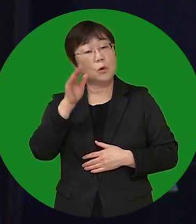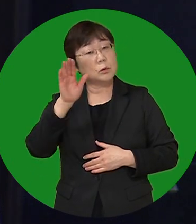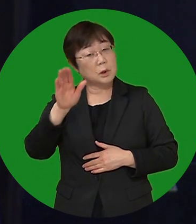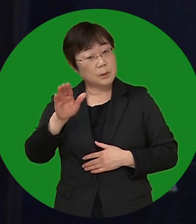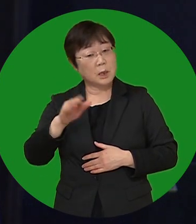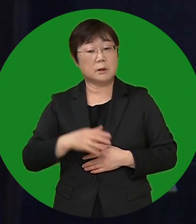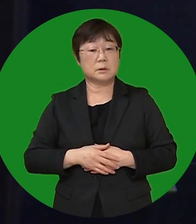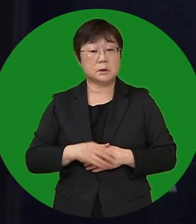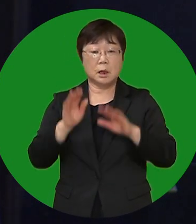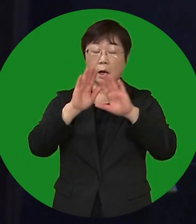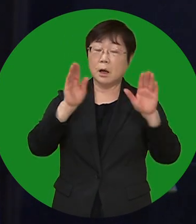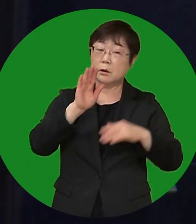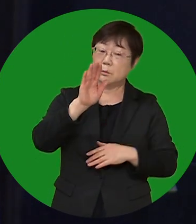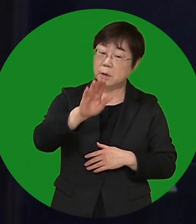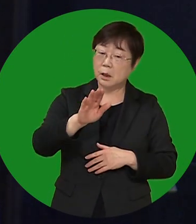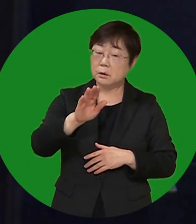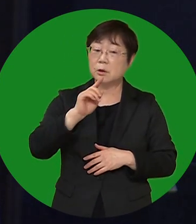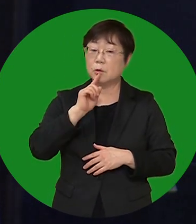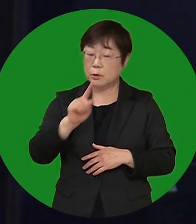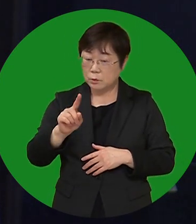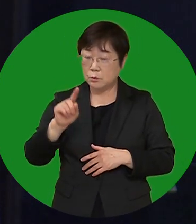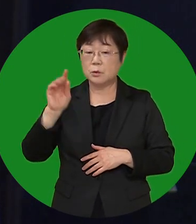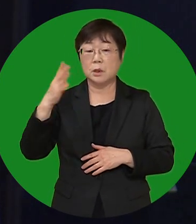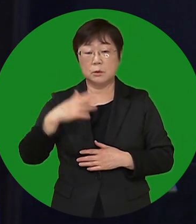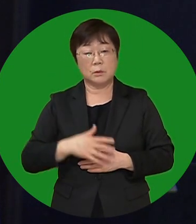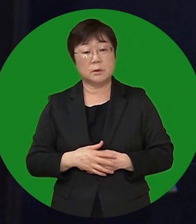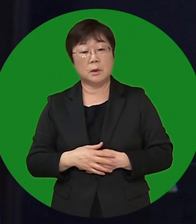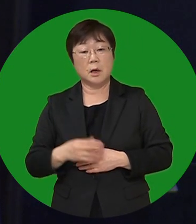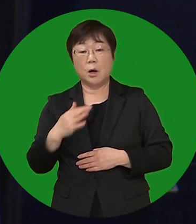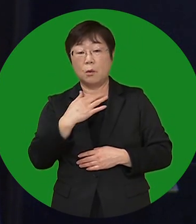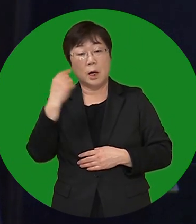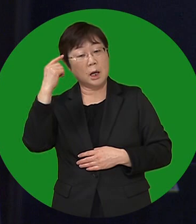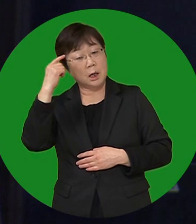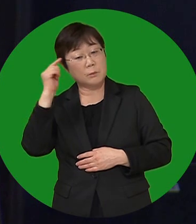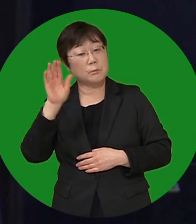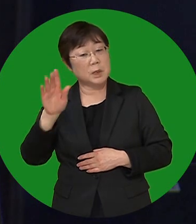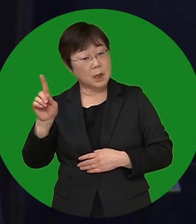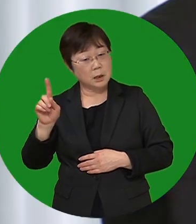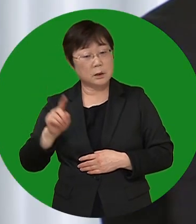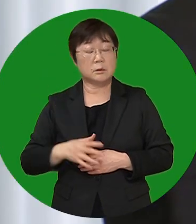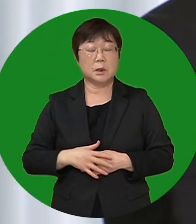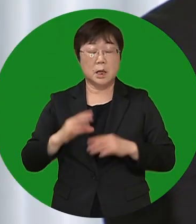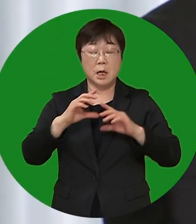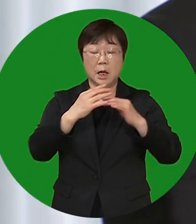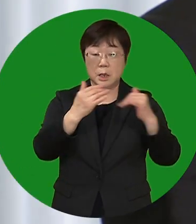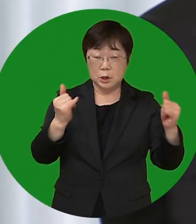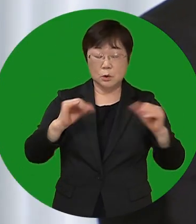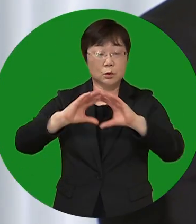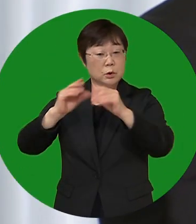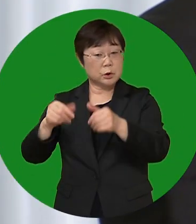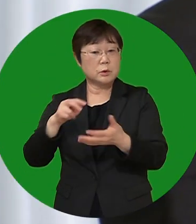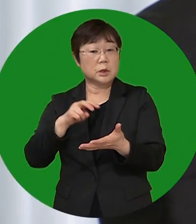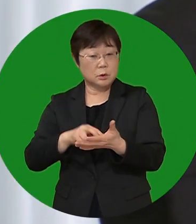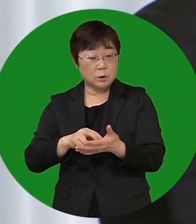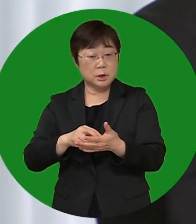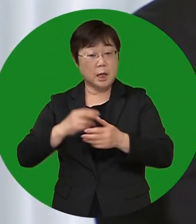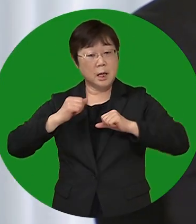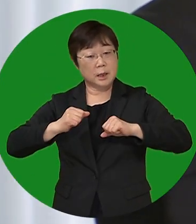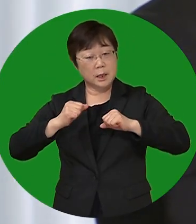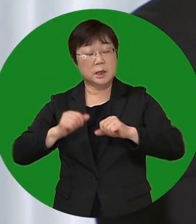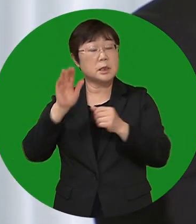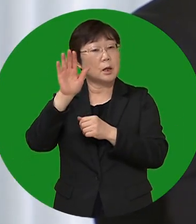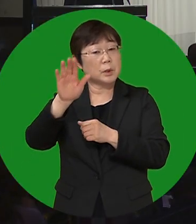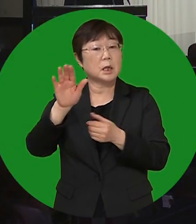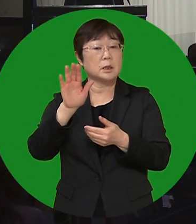未来や明るい未来とよく言われますけれども我々は考える未来とは人と地球にとって健やかな未来